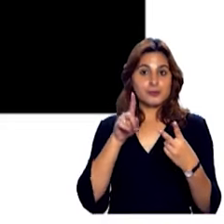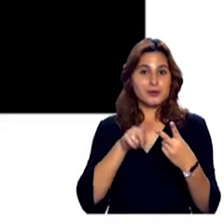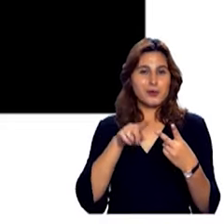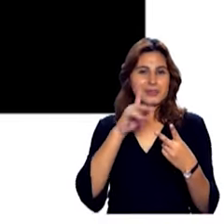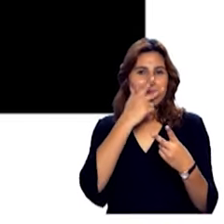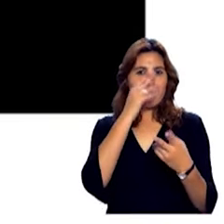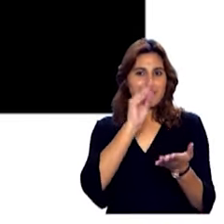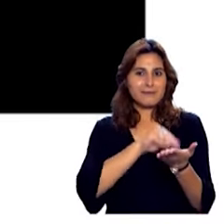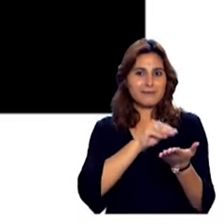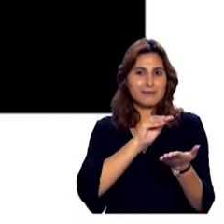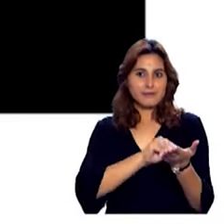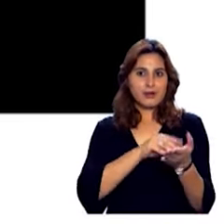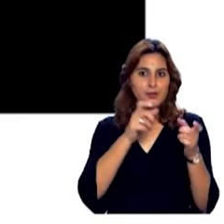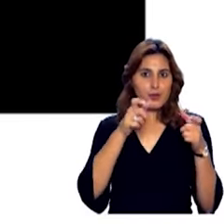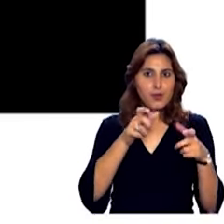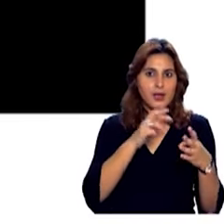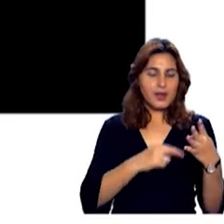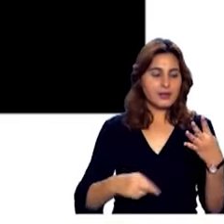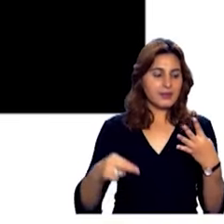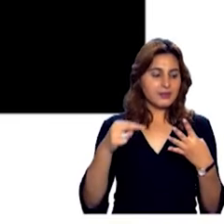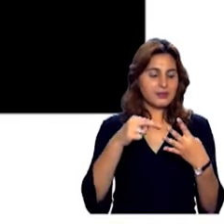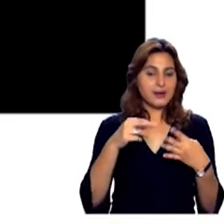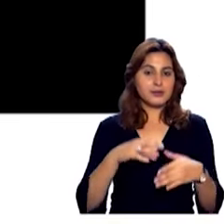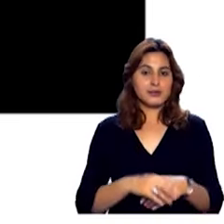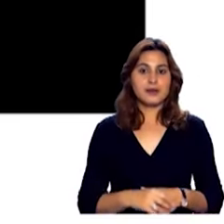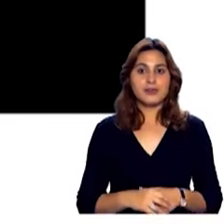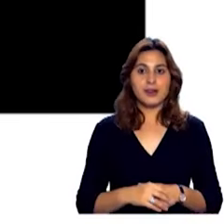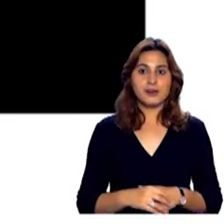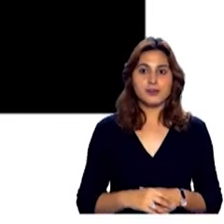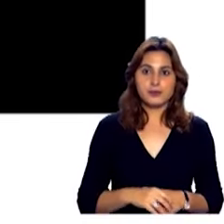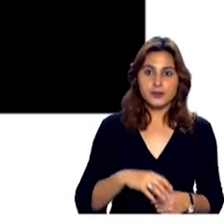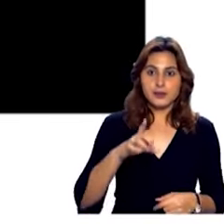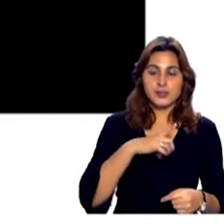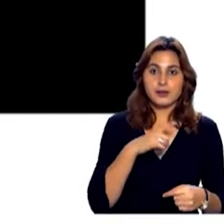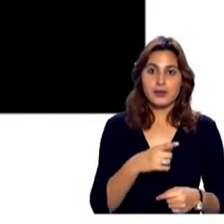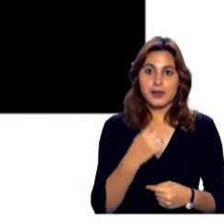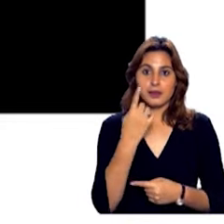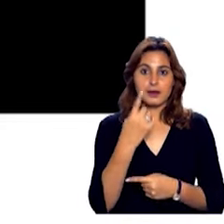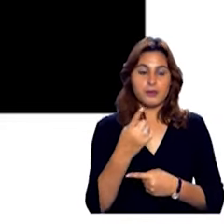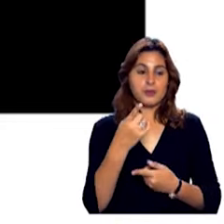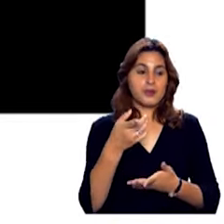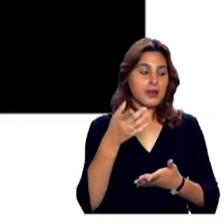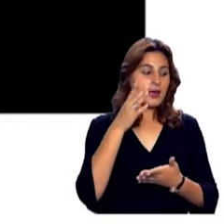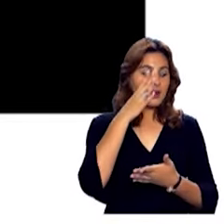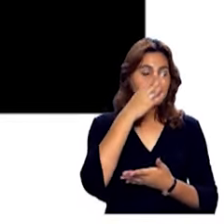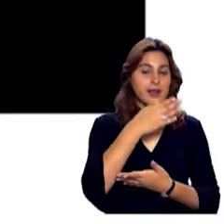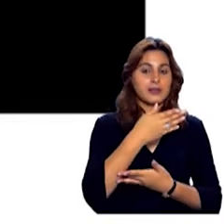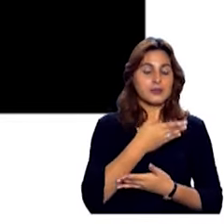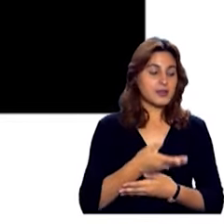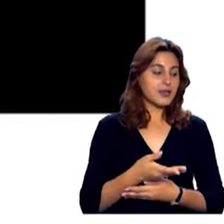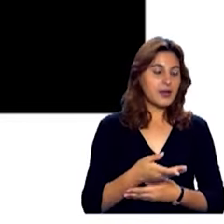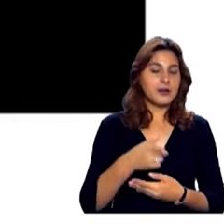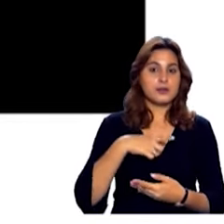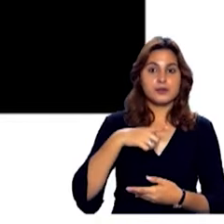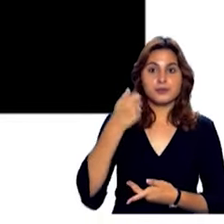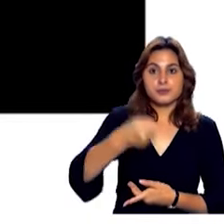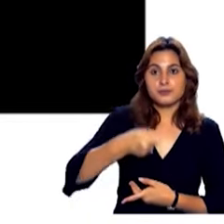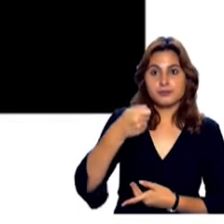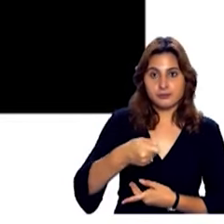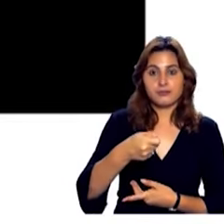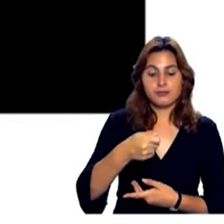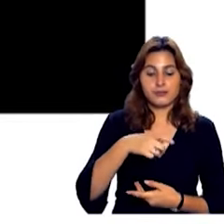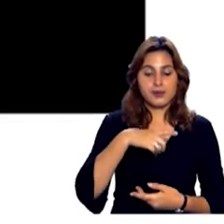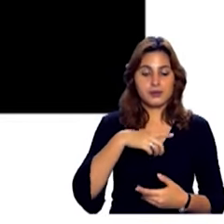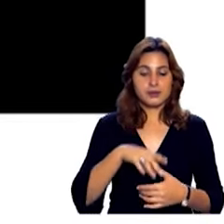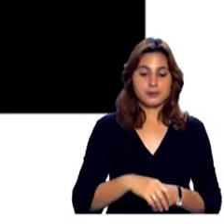cassazione rappresenta una garanzia costituzionale e inviolabili si tratta li conoscete certamente del settimo comma